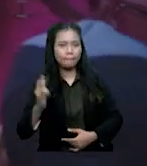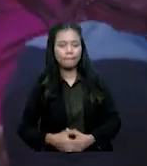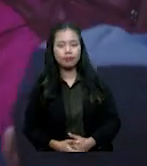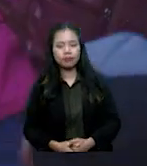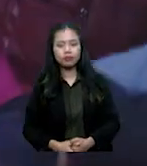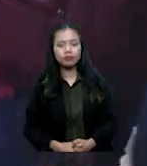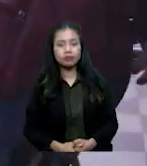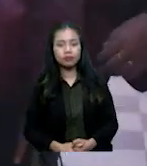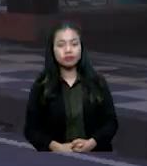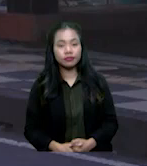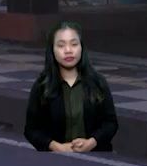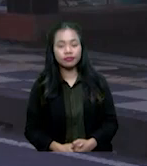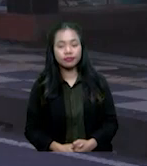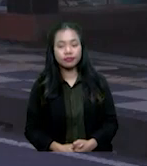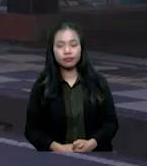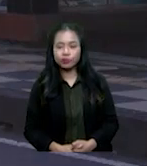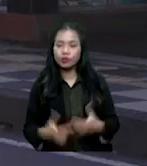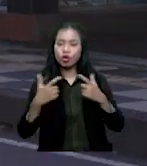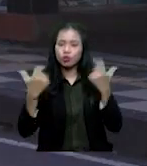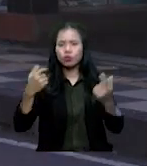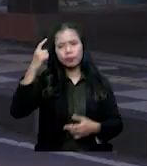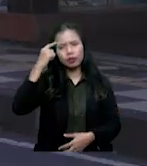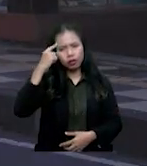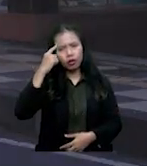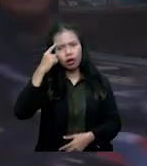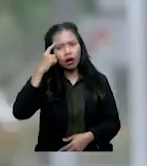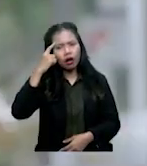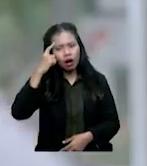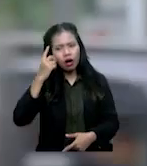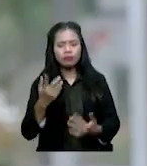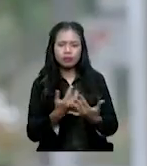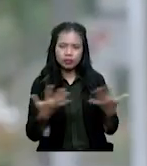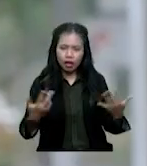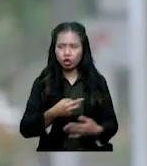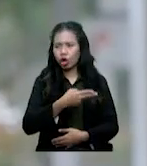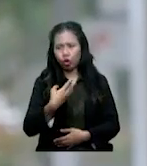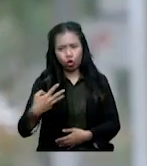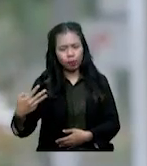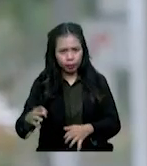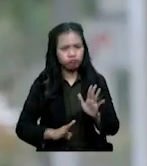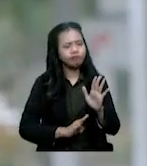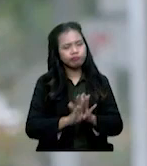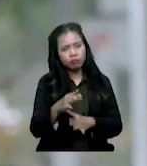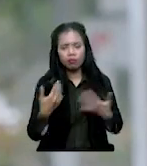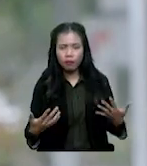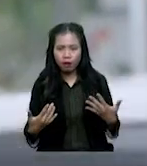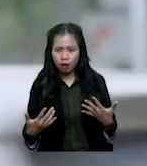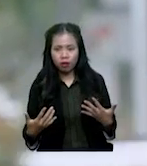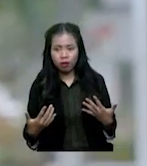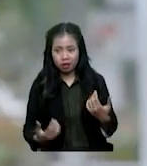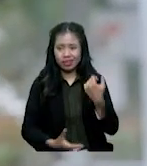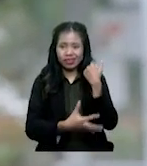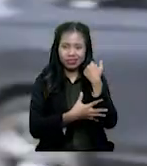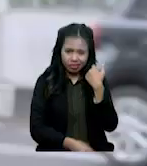Bapak Gubernur ingin adanya peningkatan kapasitas ekonomi kerakyatan untuk mengurangi jumlah kemiskinan dan mengurangi